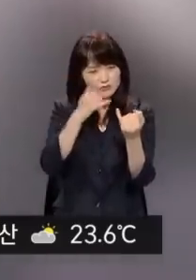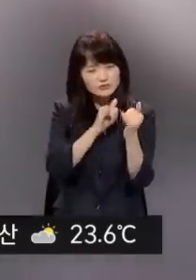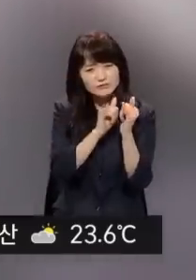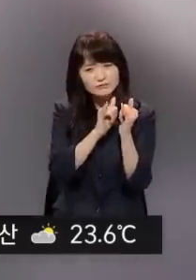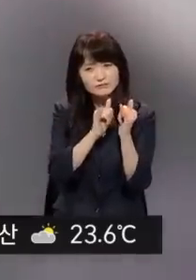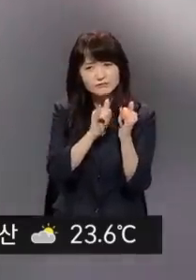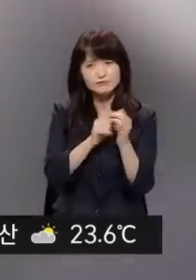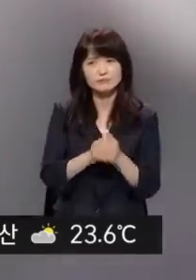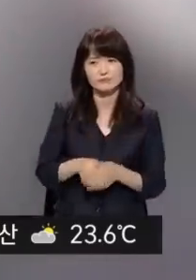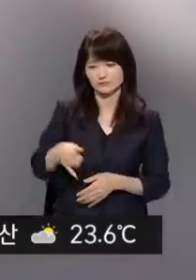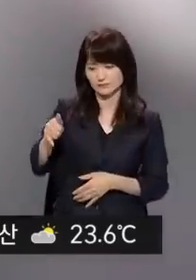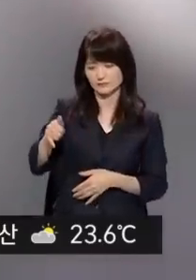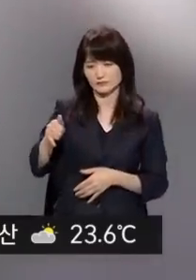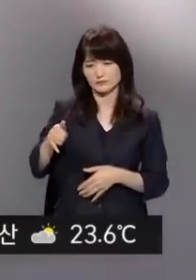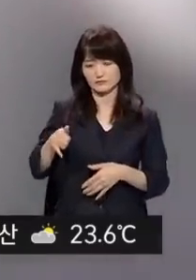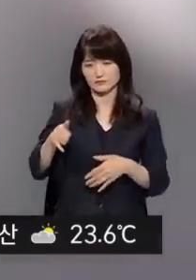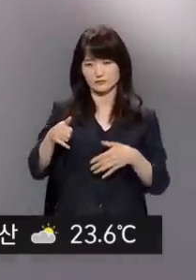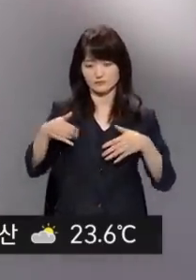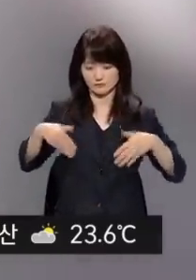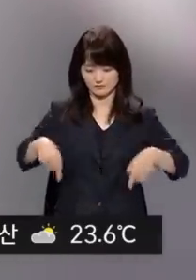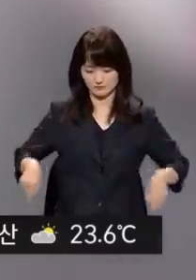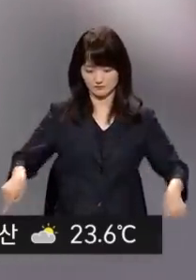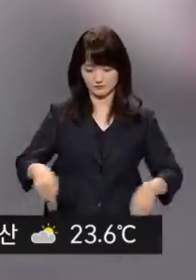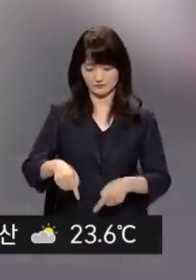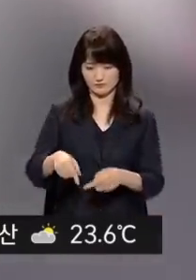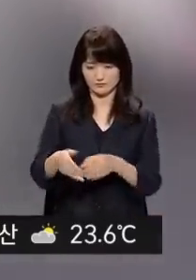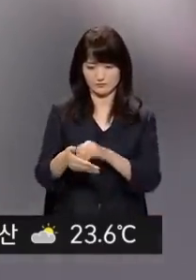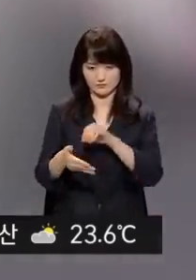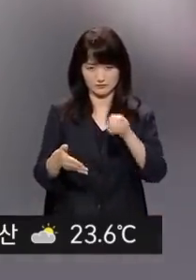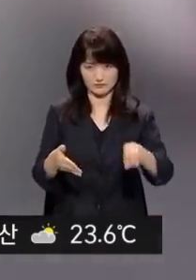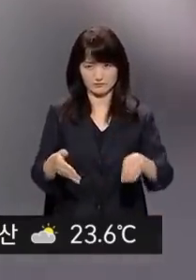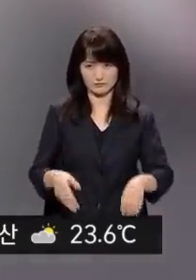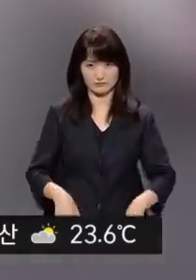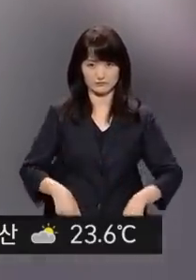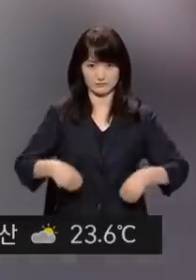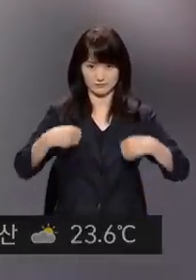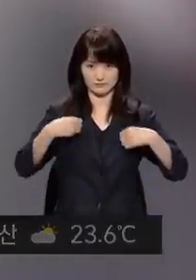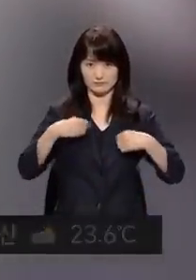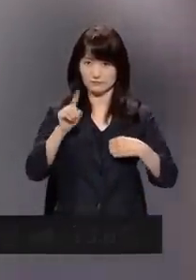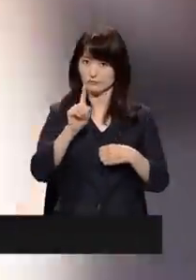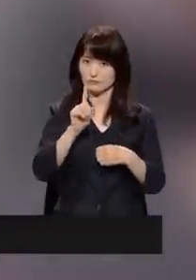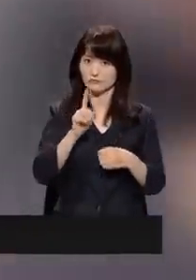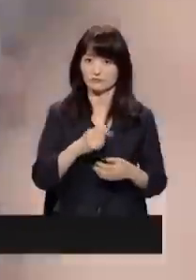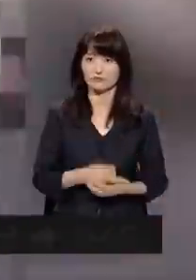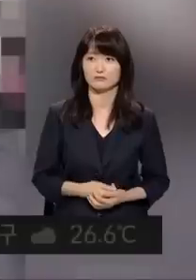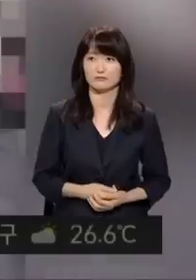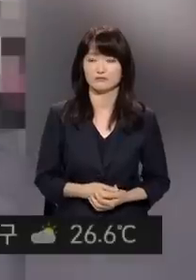가방에서 줄무늬 원피스를 하나 꺼내죠 이게 도대체 무슨 상황인지 한번 보시죠